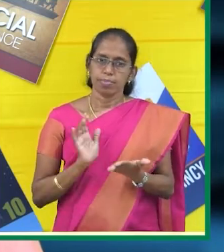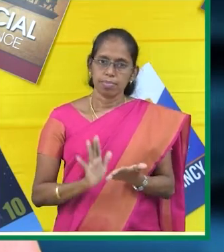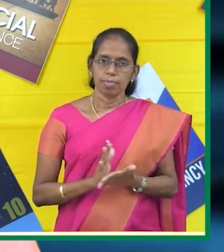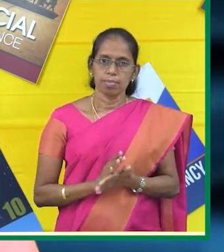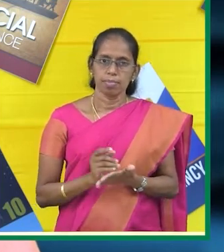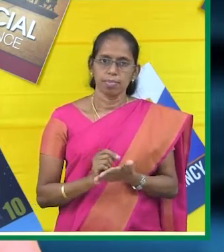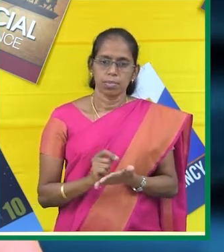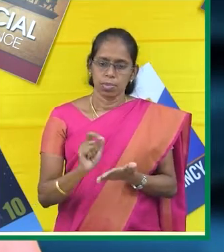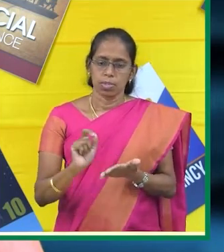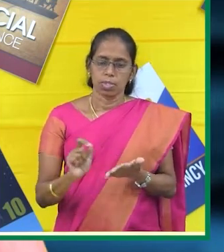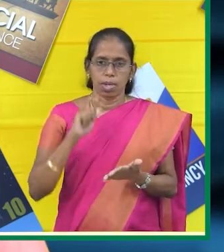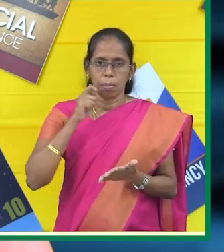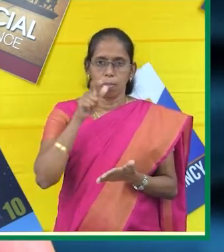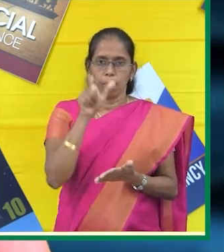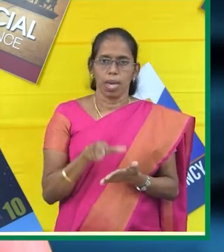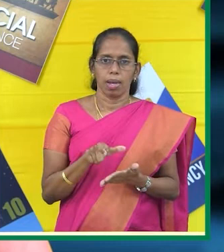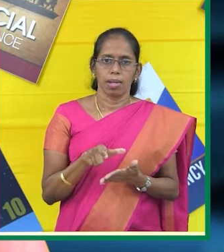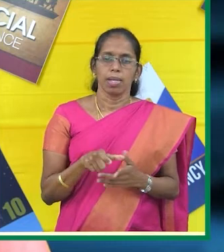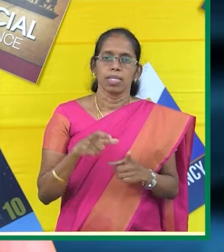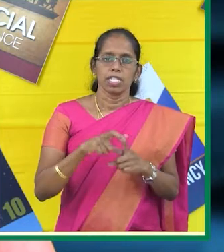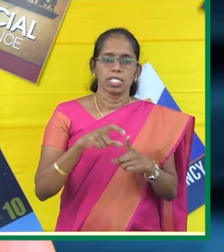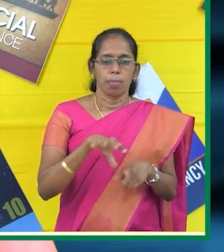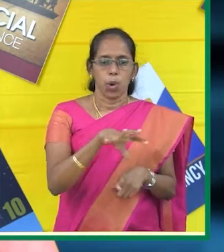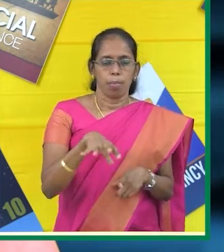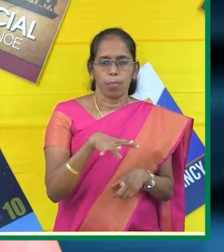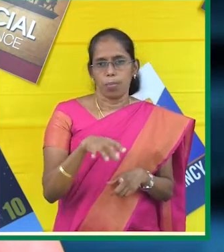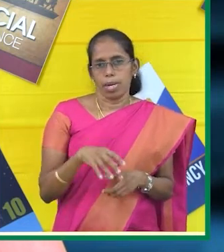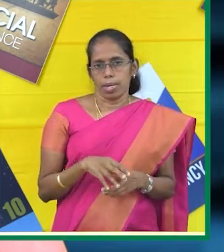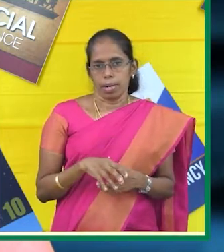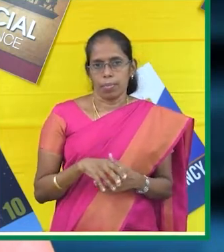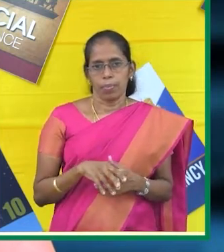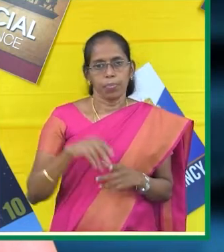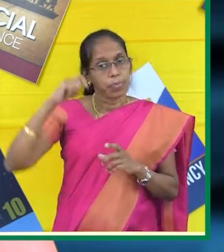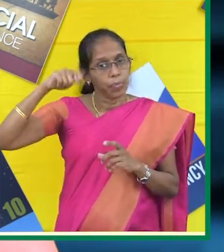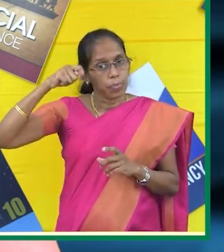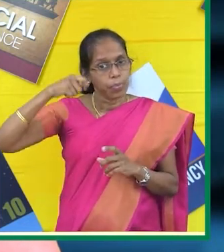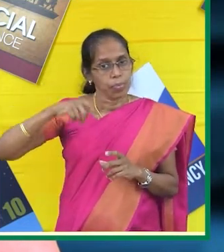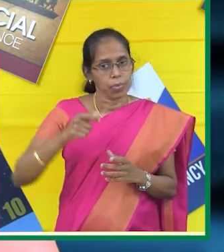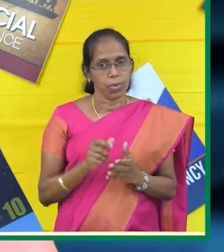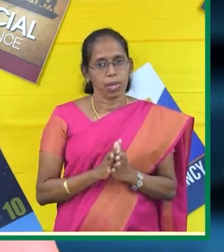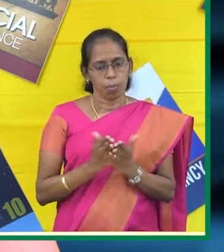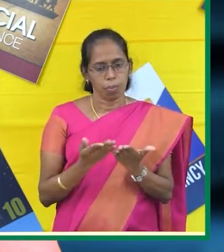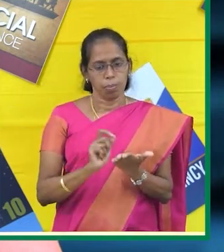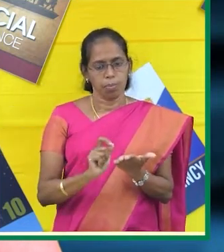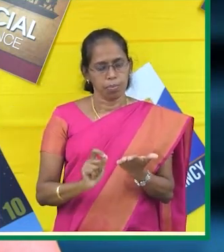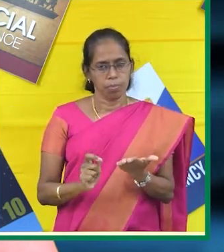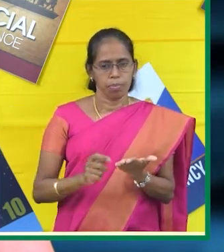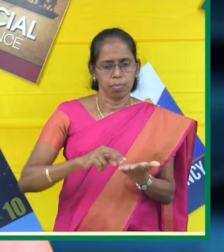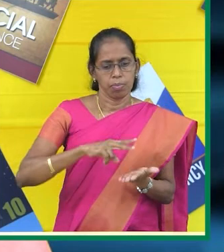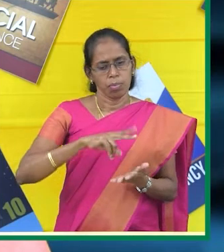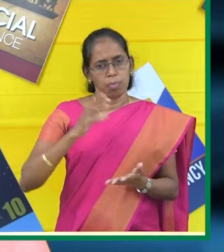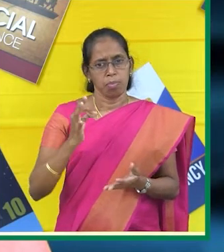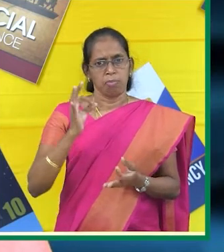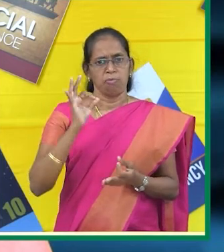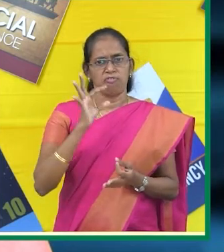பத்திரிகையாளர். ஸோ பத்திரிகை துறை ஒரு துறை, ஊடகங்களிலே தொலைக்காட்சி பத்திரிகை